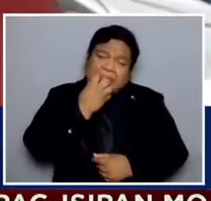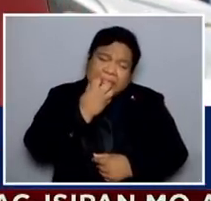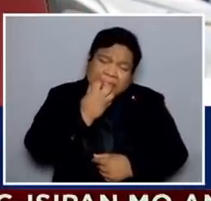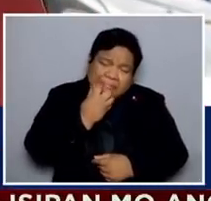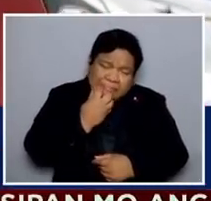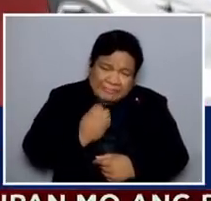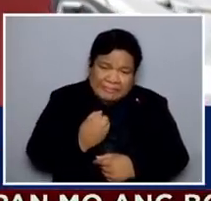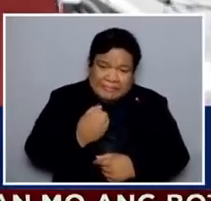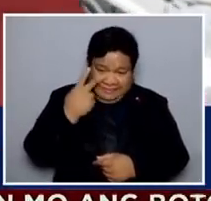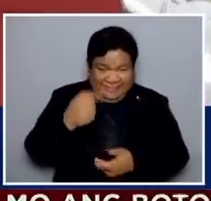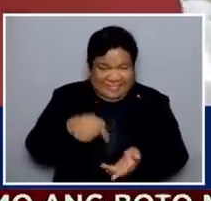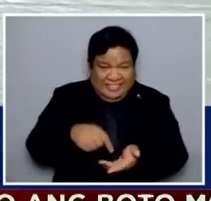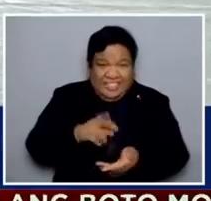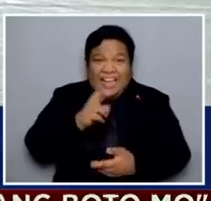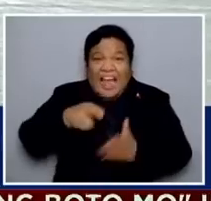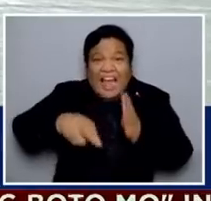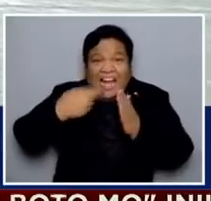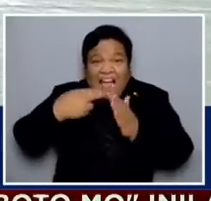na nga lang, sir.